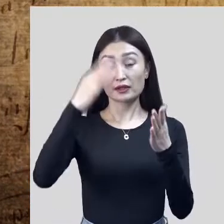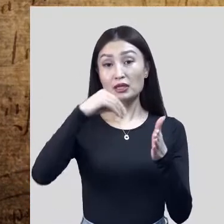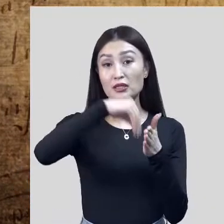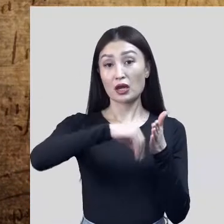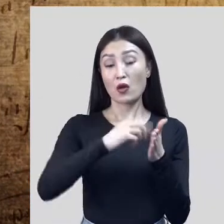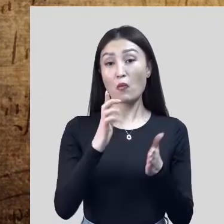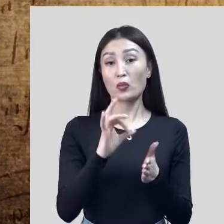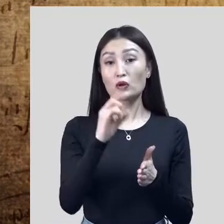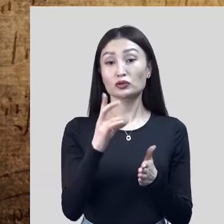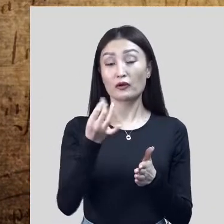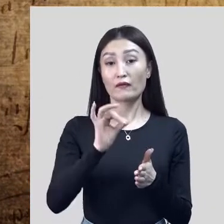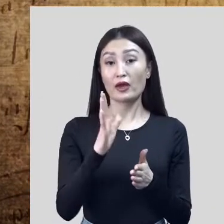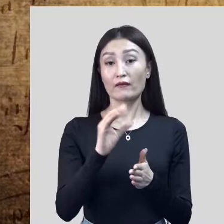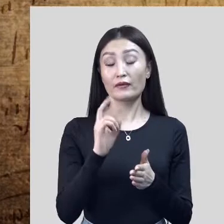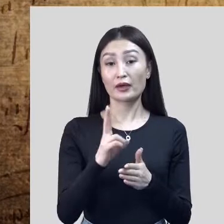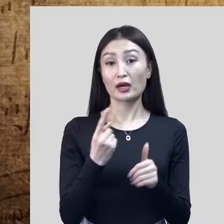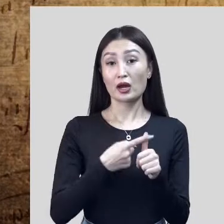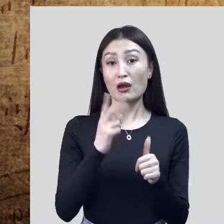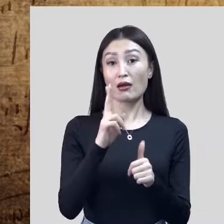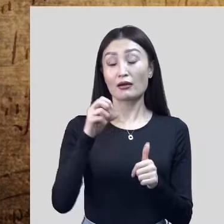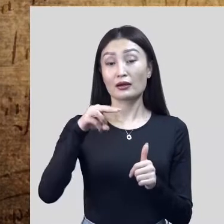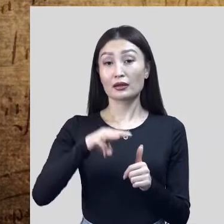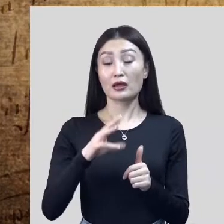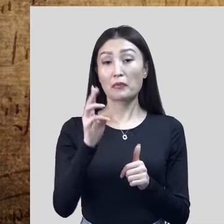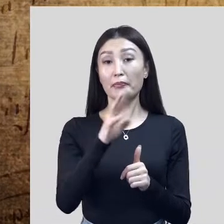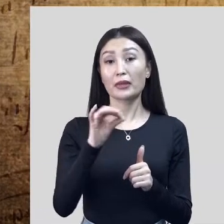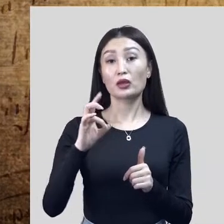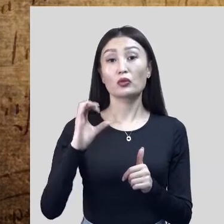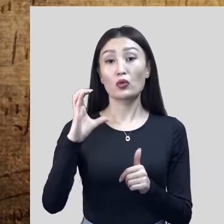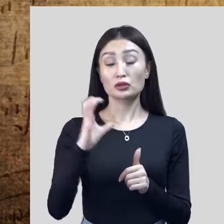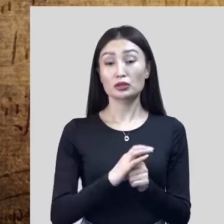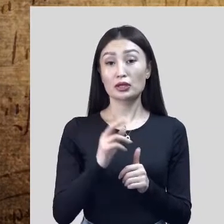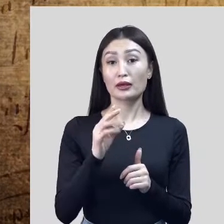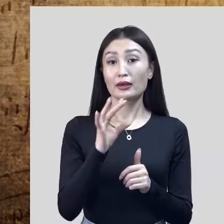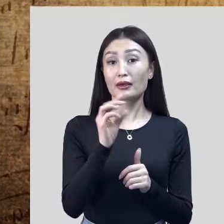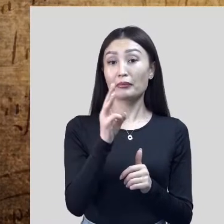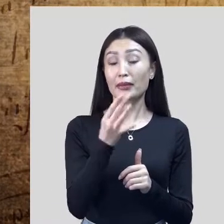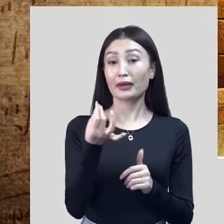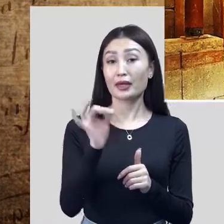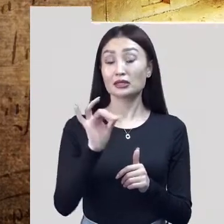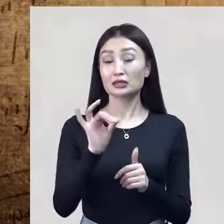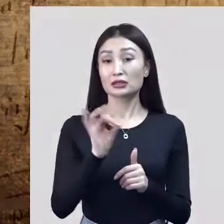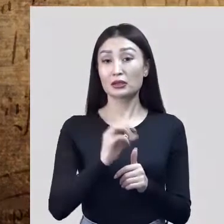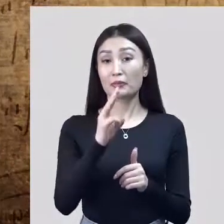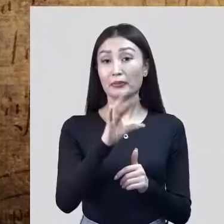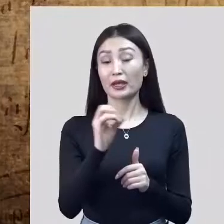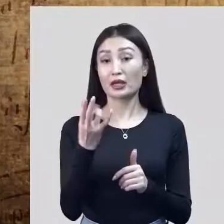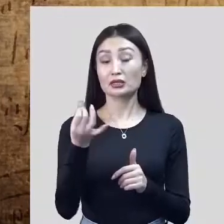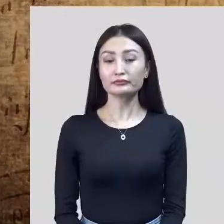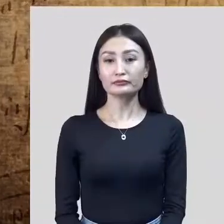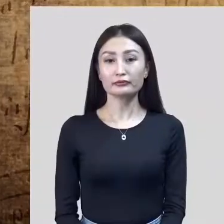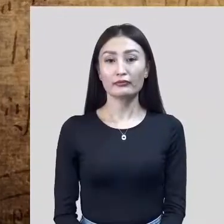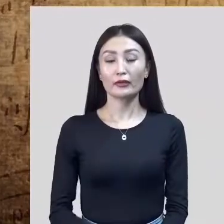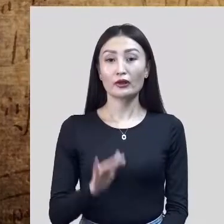к бронзовому веку. Минойская по имени критского царя Миноса на Крите и микенская, или другое название